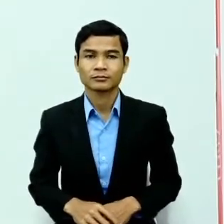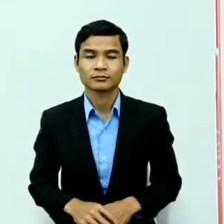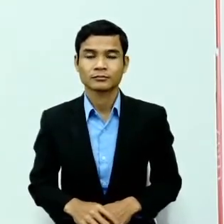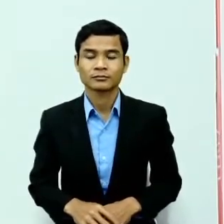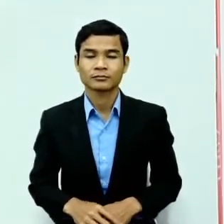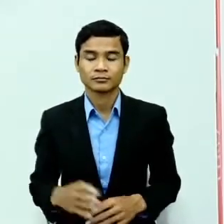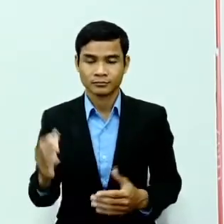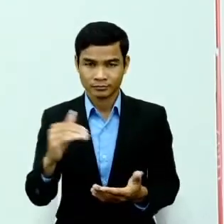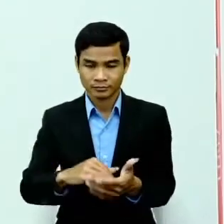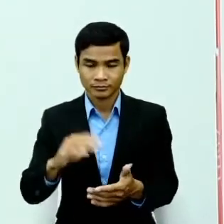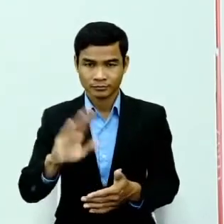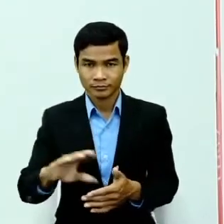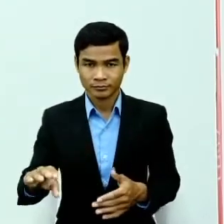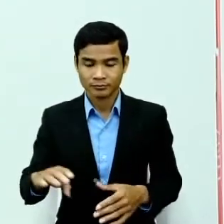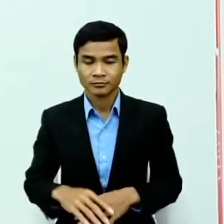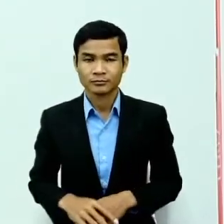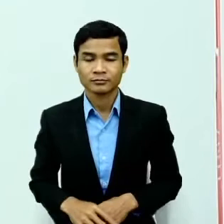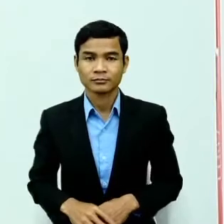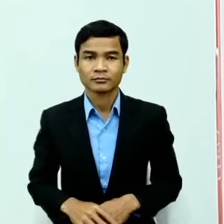và đồng tiết